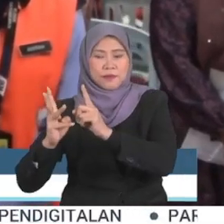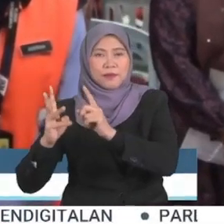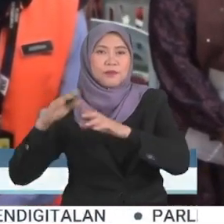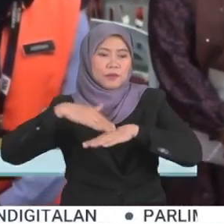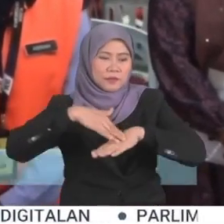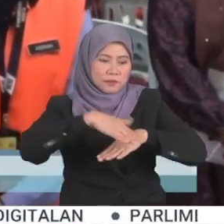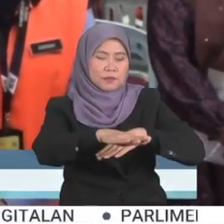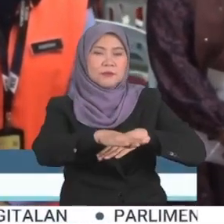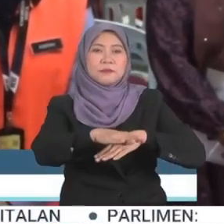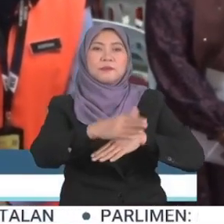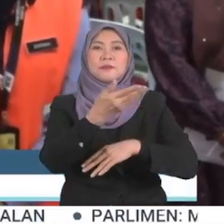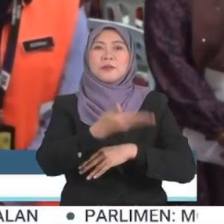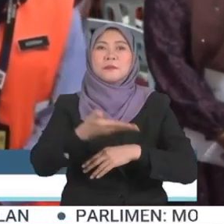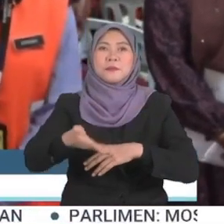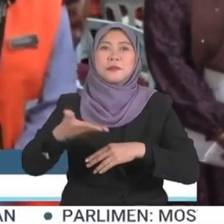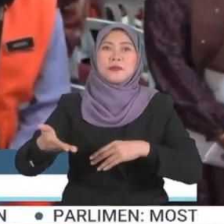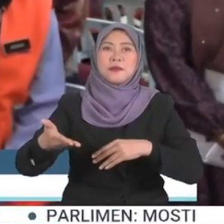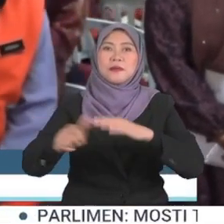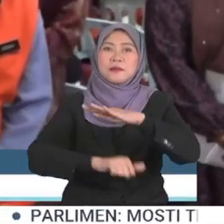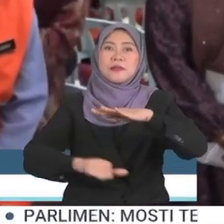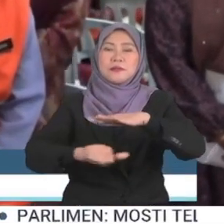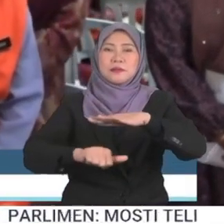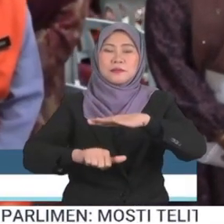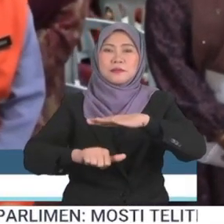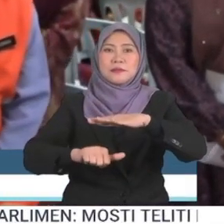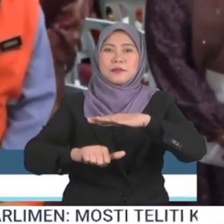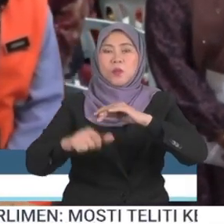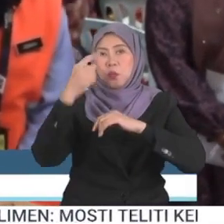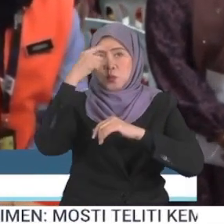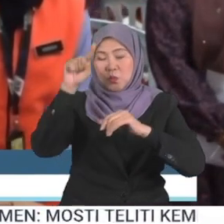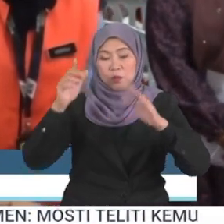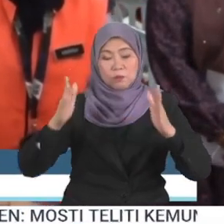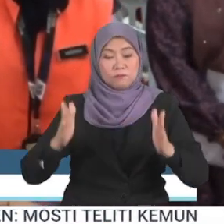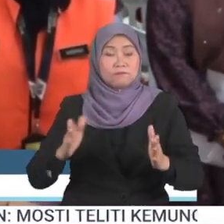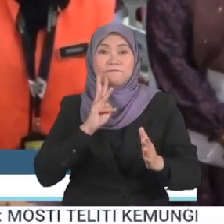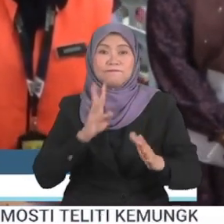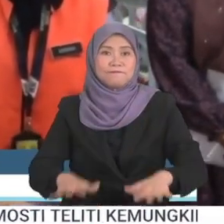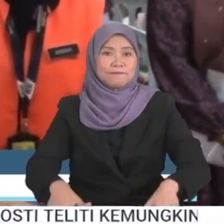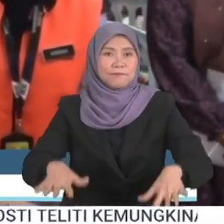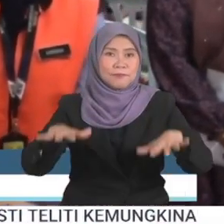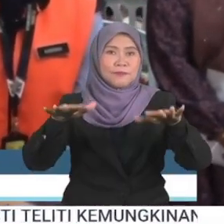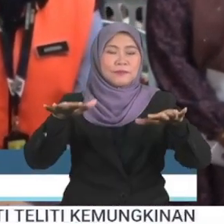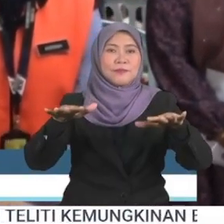menghantar barang-barang keperluan untuk mangsa banjir atau bencana ke